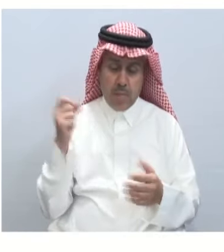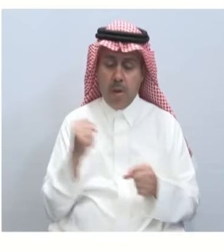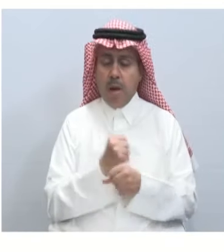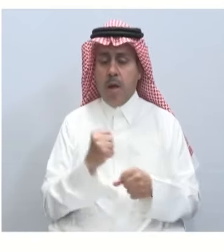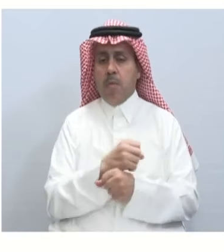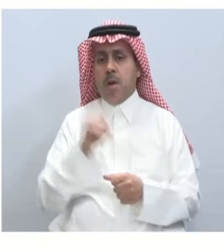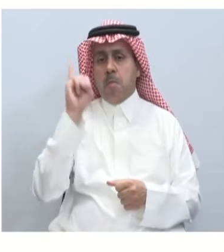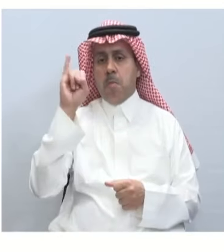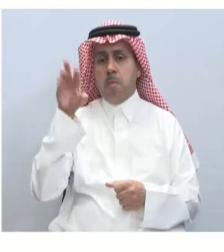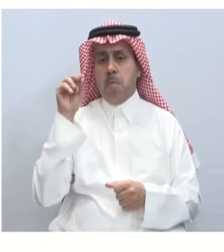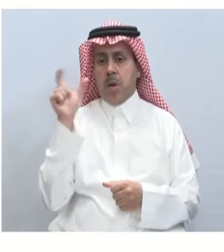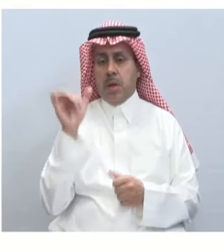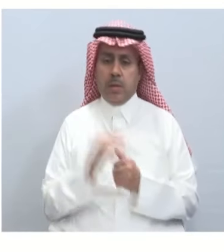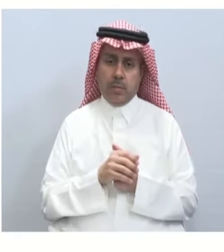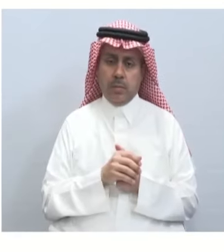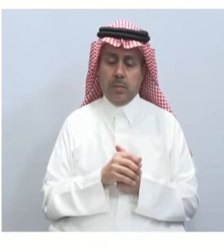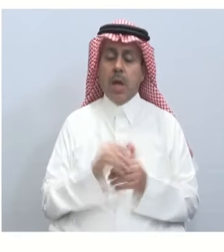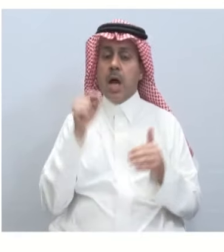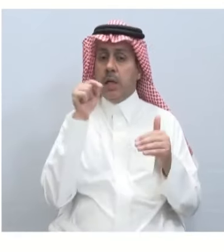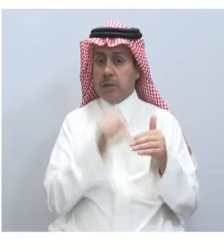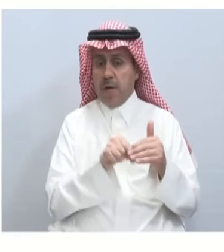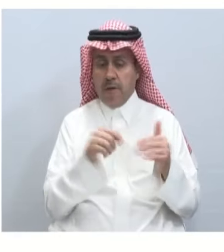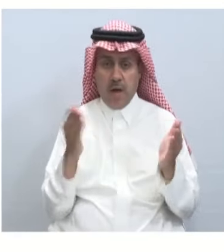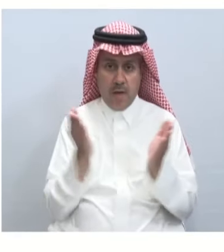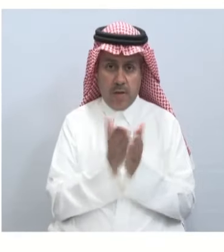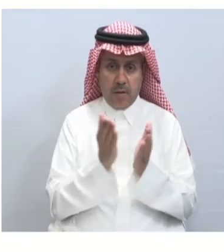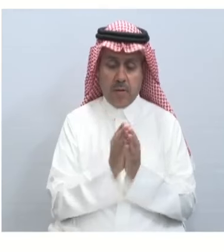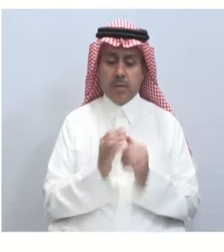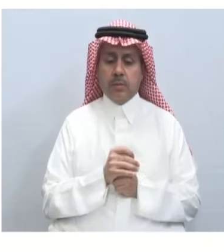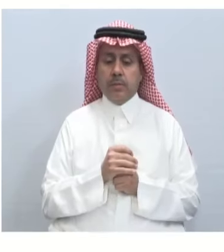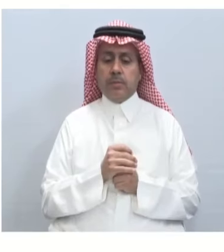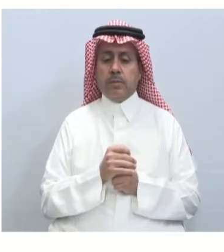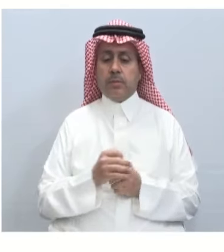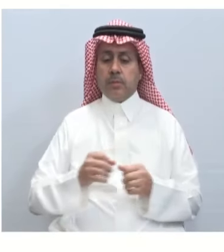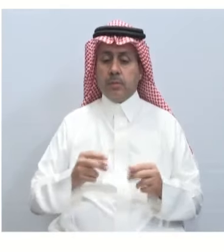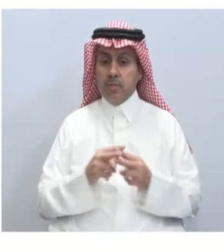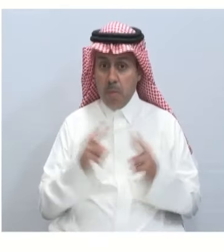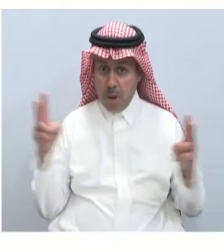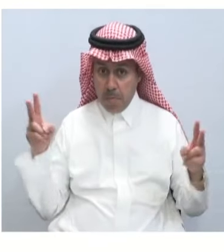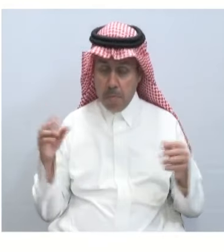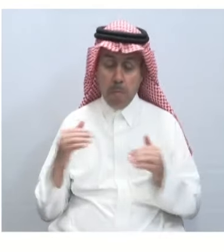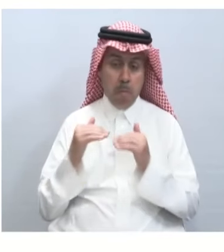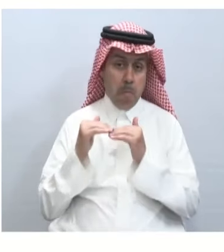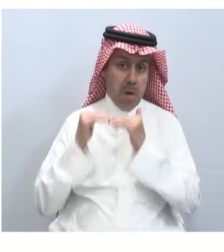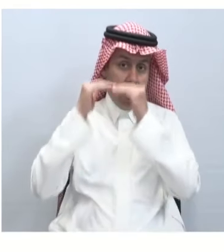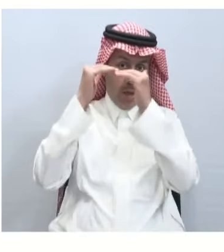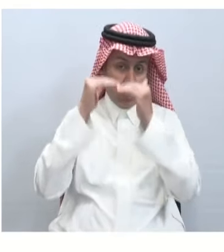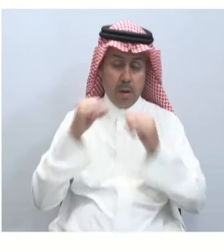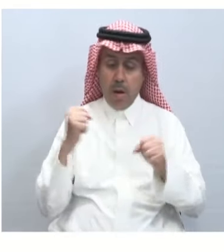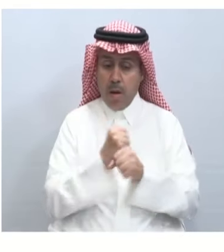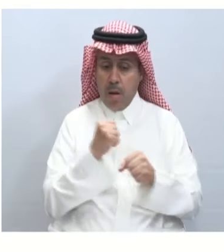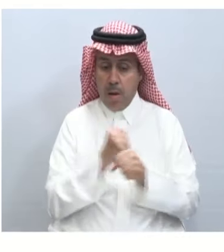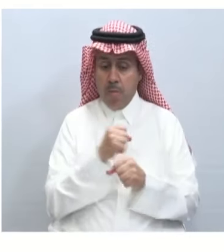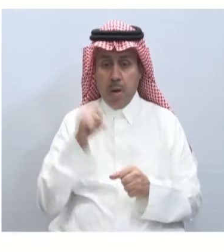المهني يتوقع من الطلبه بعد نهايه الوحده ان يكونوا قادرين على بيان مكانه